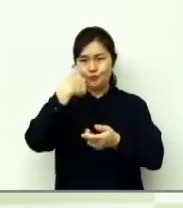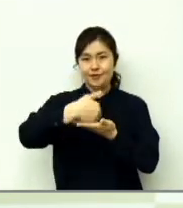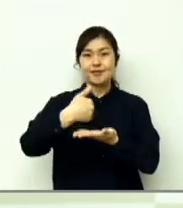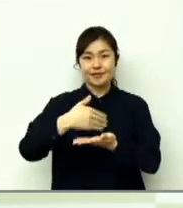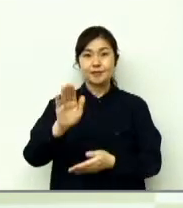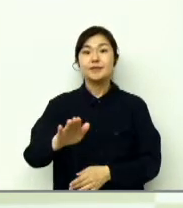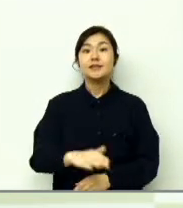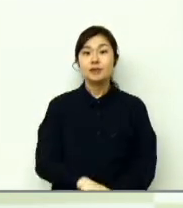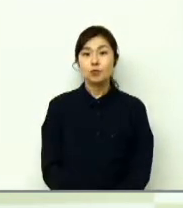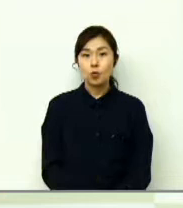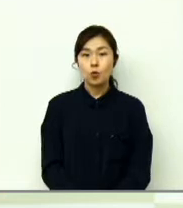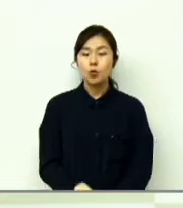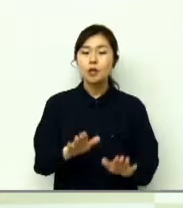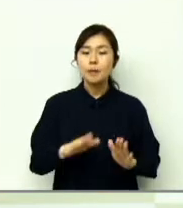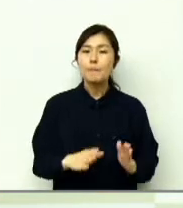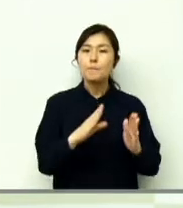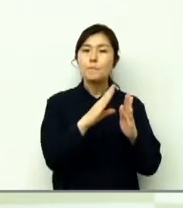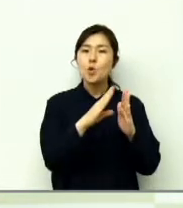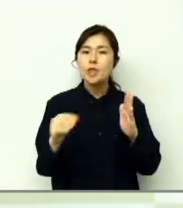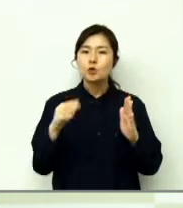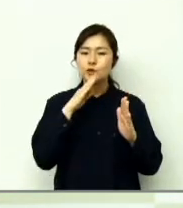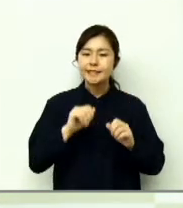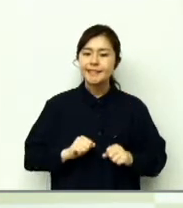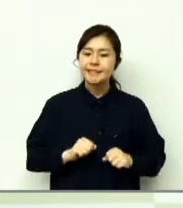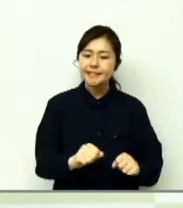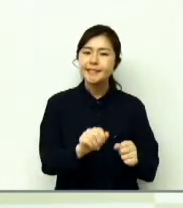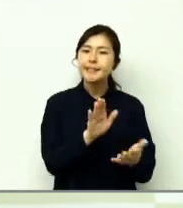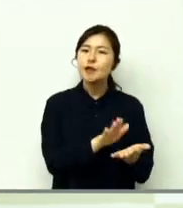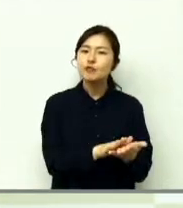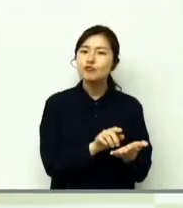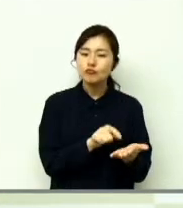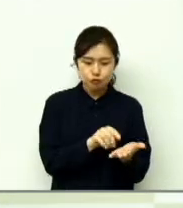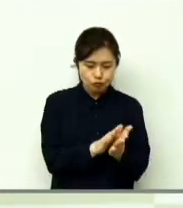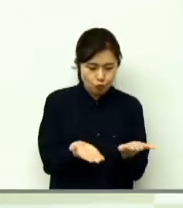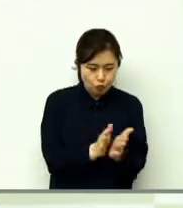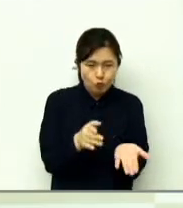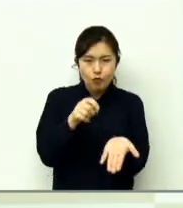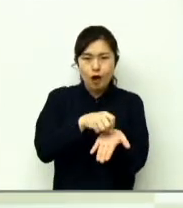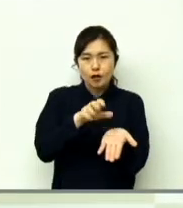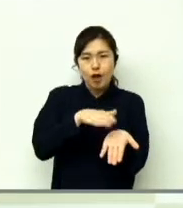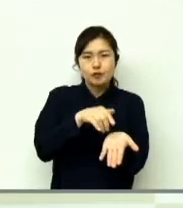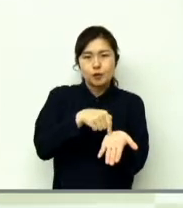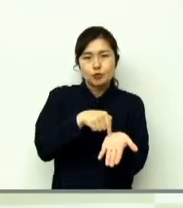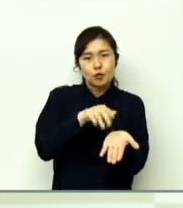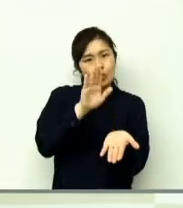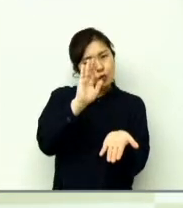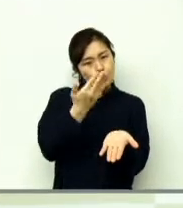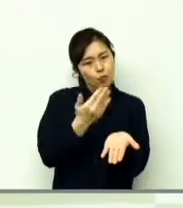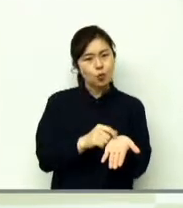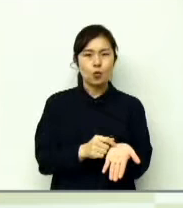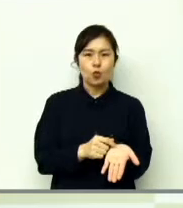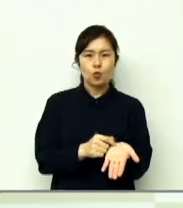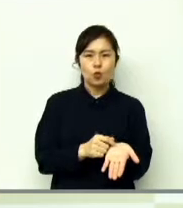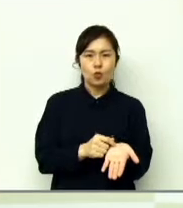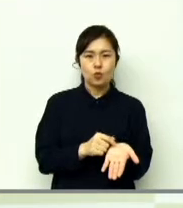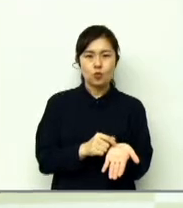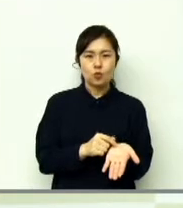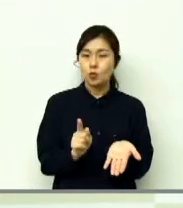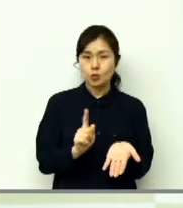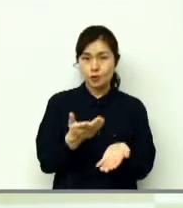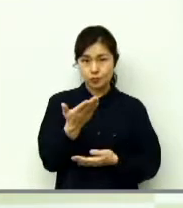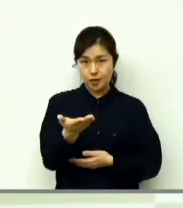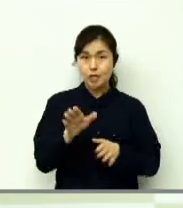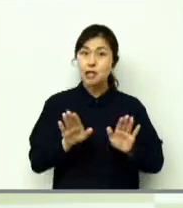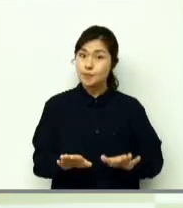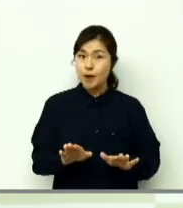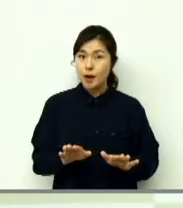今モデル実施してるっていうようなふうにも読めるように書いてるんですが、今どん